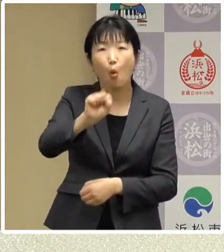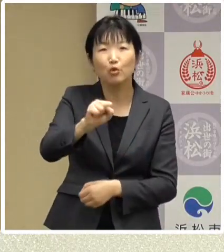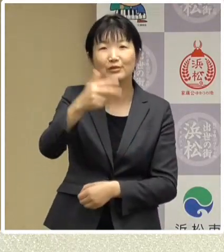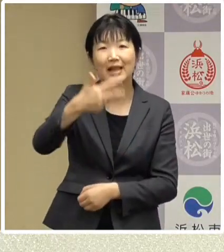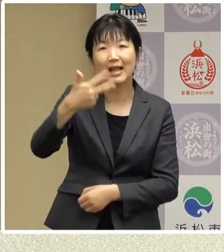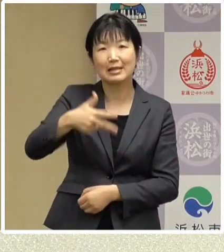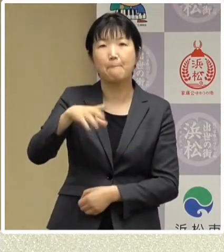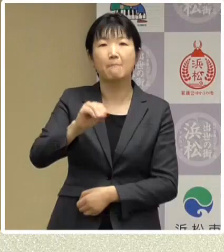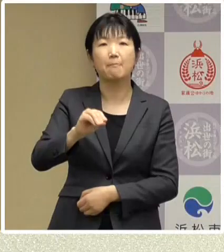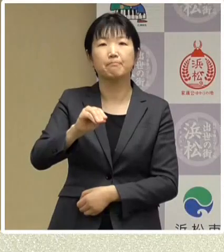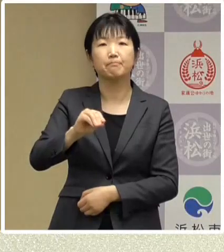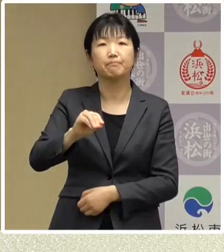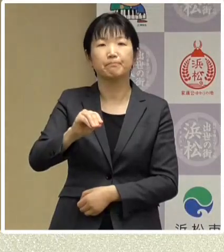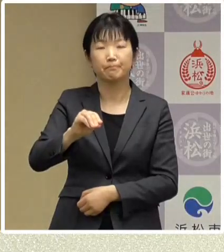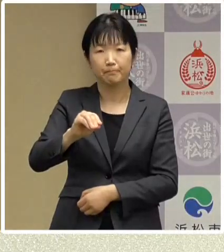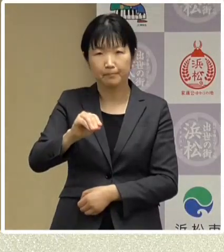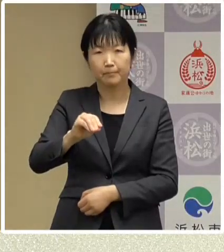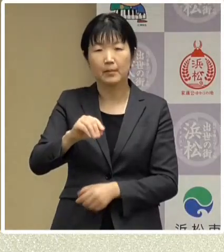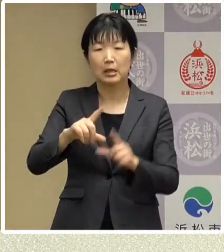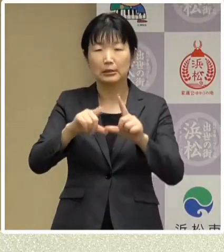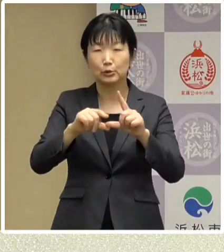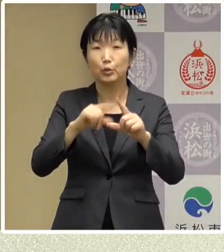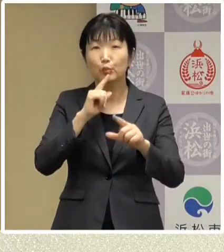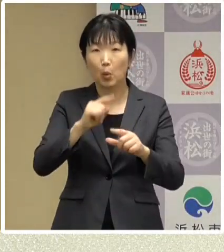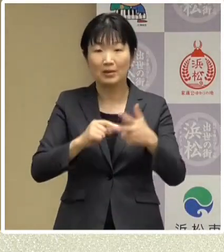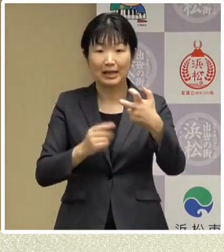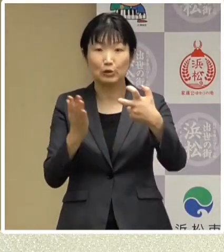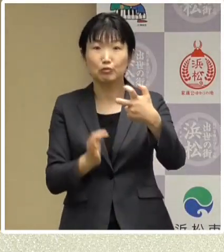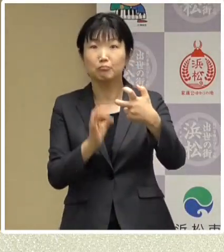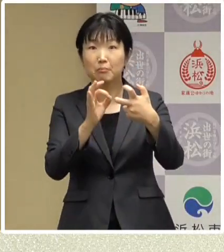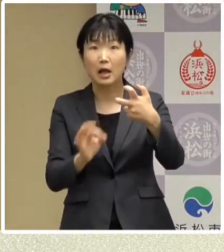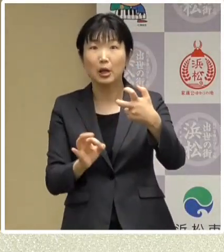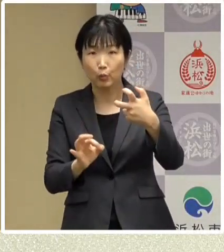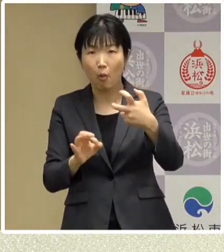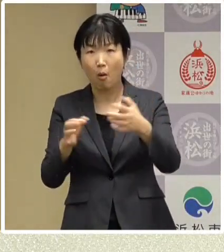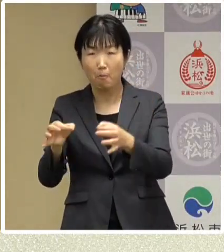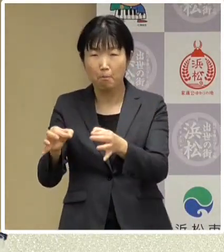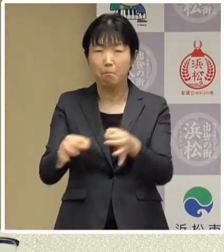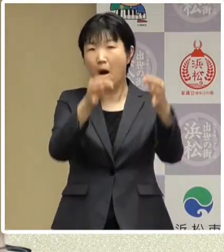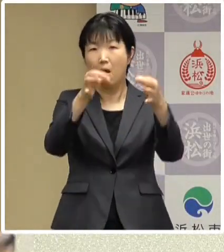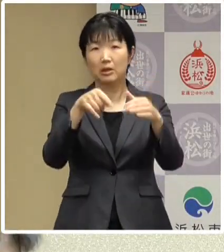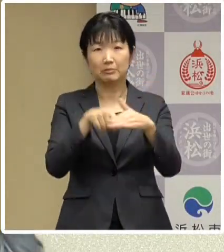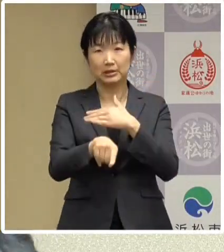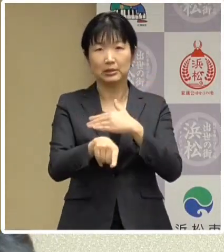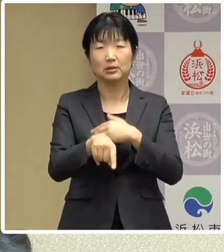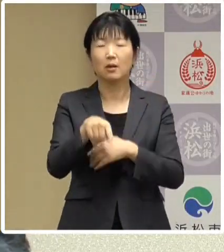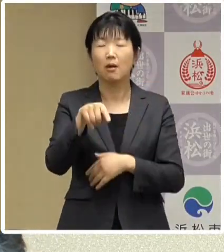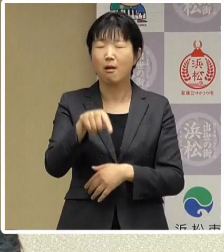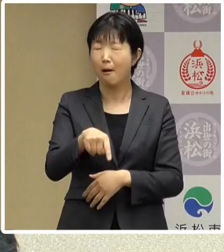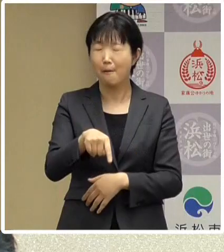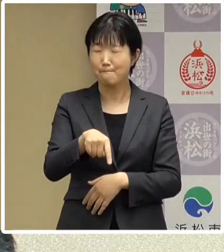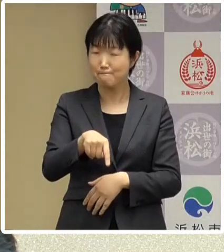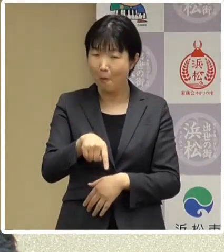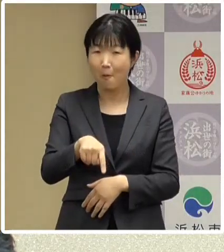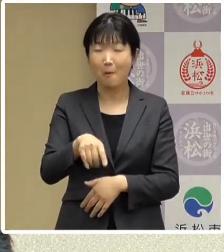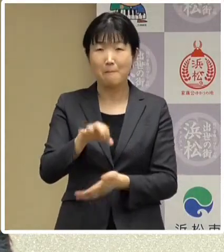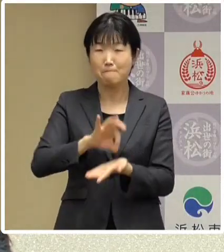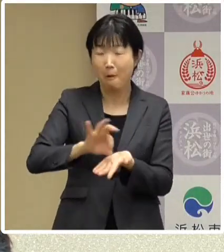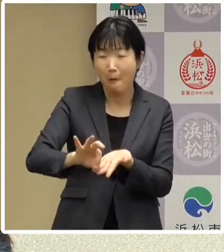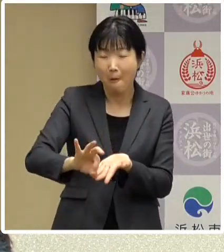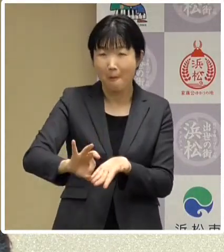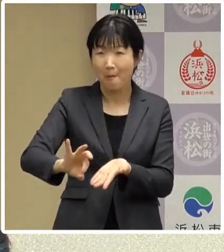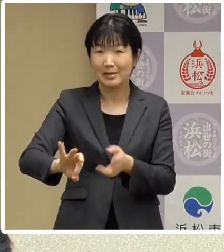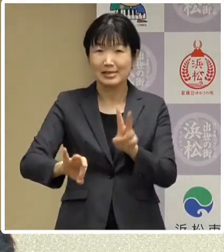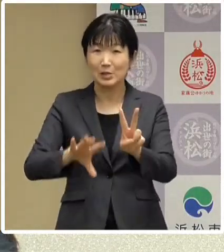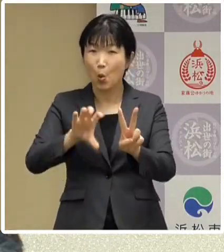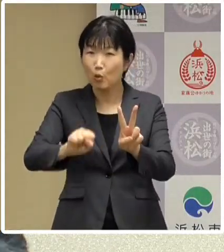ぐらい、率でいくと、70% 前後の増加、ここがかなり大きな、2